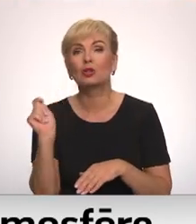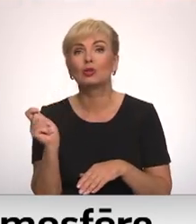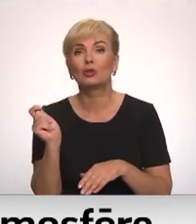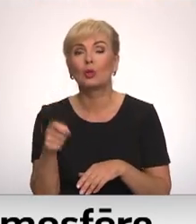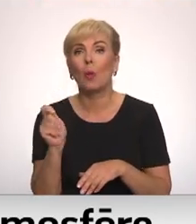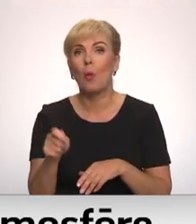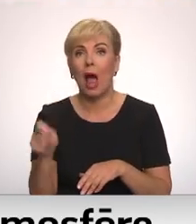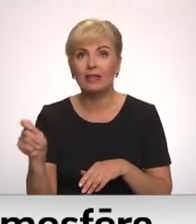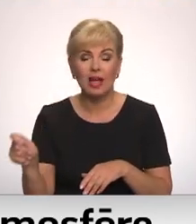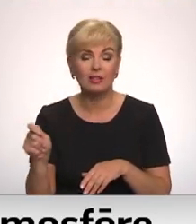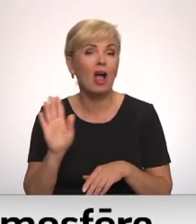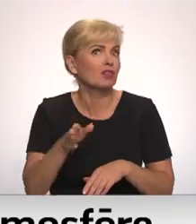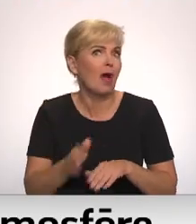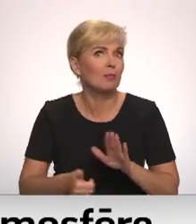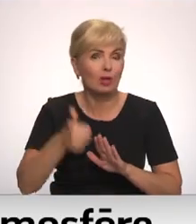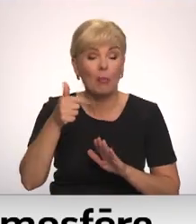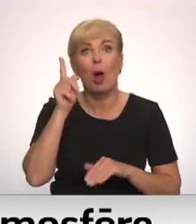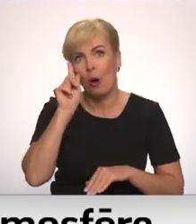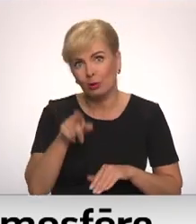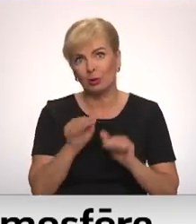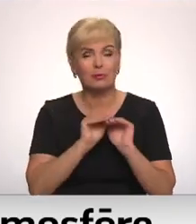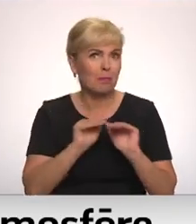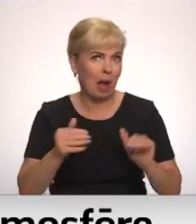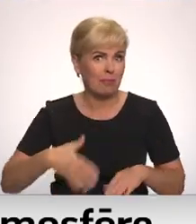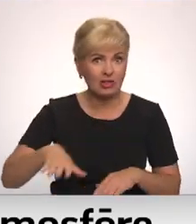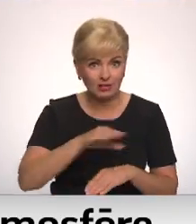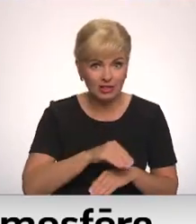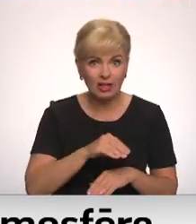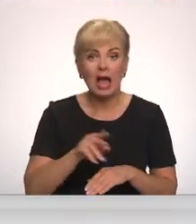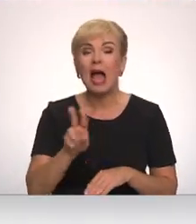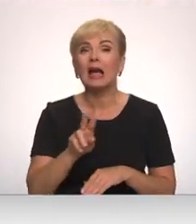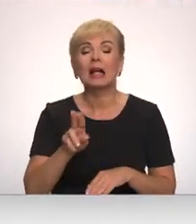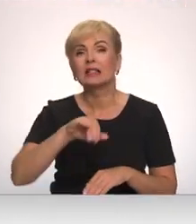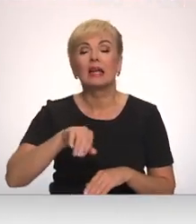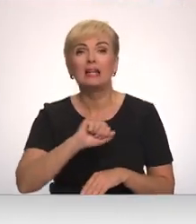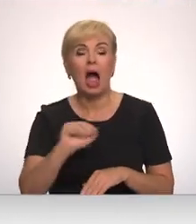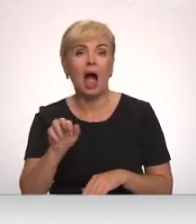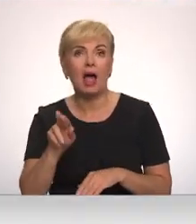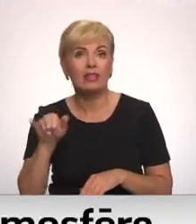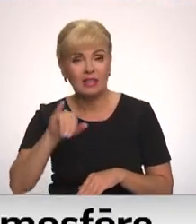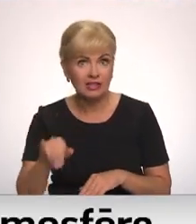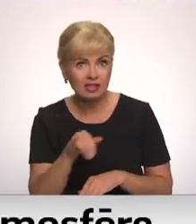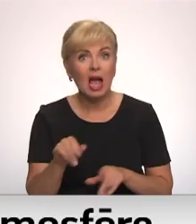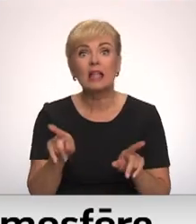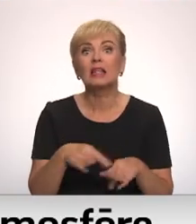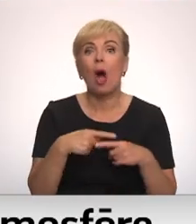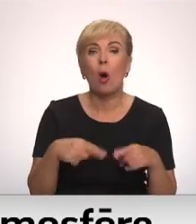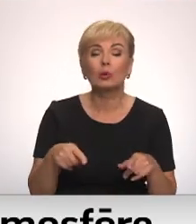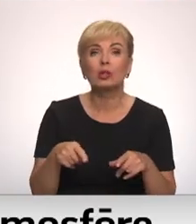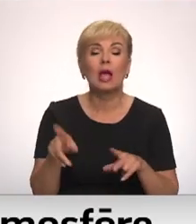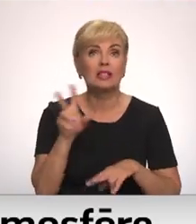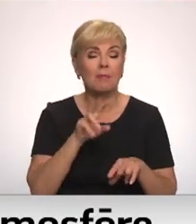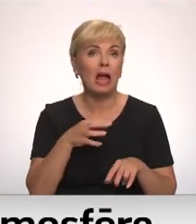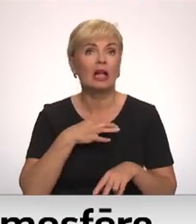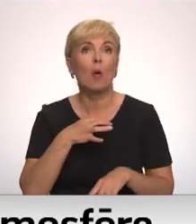tas ir tas tāds, nu, pamats visam. Pirmkārt, paskatīties, kas jauns, kas un tautisks. Es negrāk meklēju savu linu